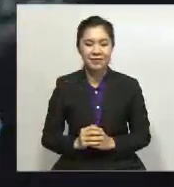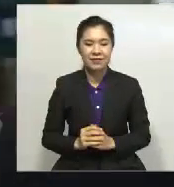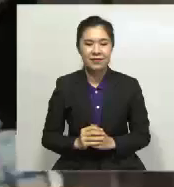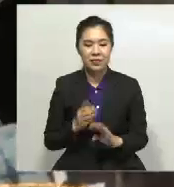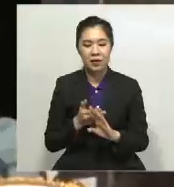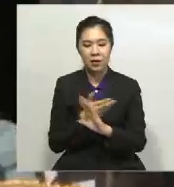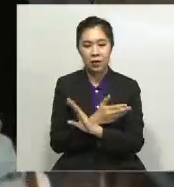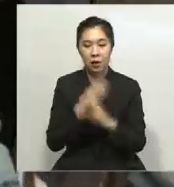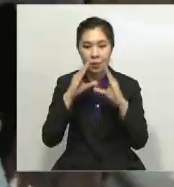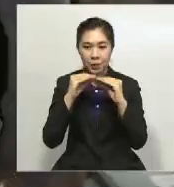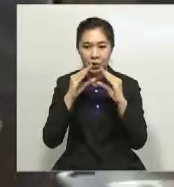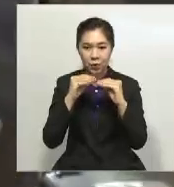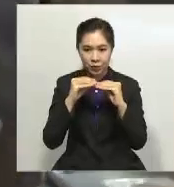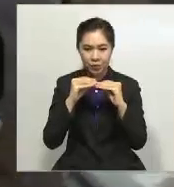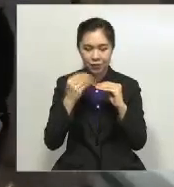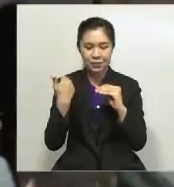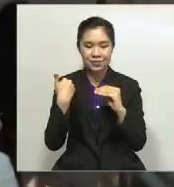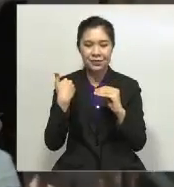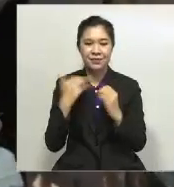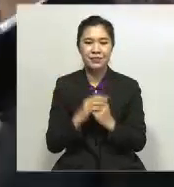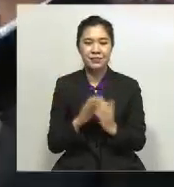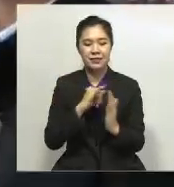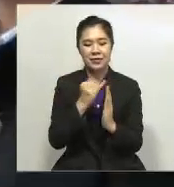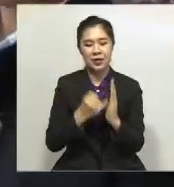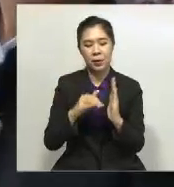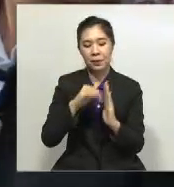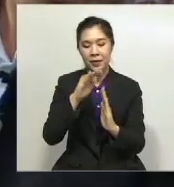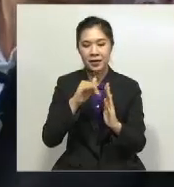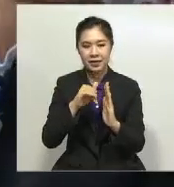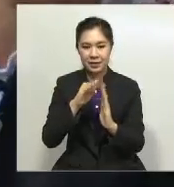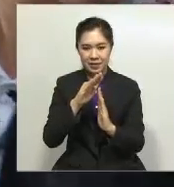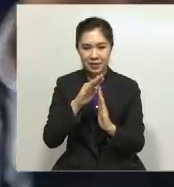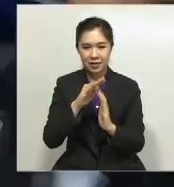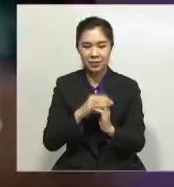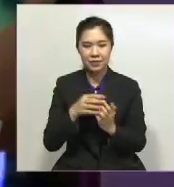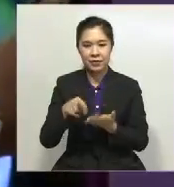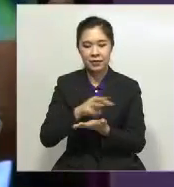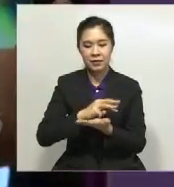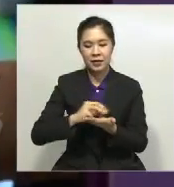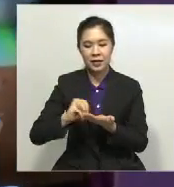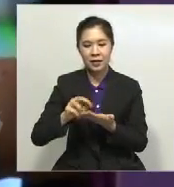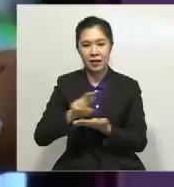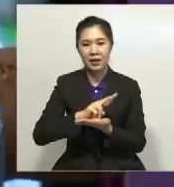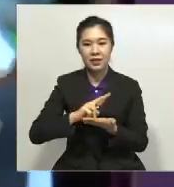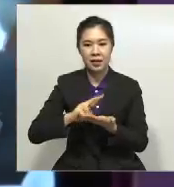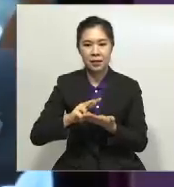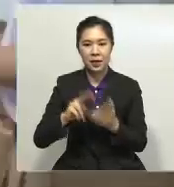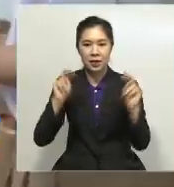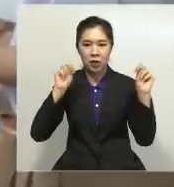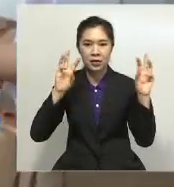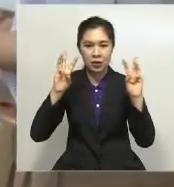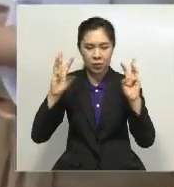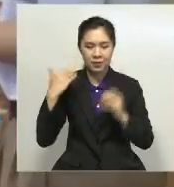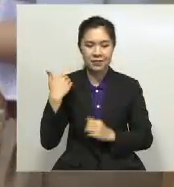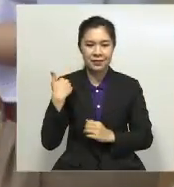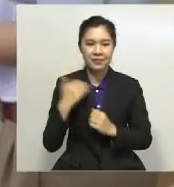ก่อนการประชุมคณะรัฐมนตรีนอกสถานที่อย่างเป็นทางการจังหวัดภาคเหนือตอนล่าง2ที่มหาวิทยาลัยราชภัฏนครสวรรค์พลเอกประ